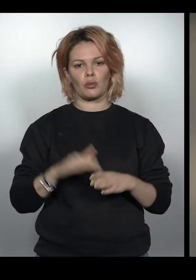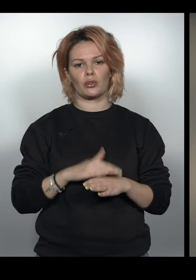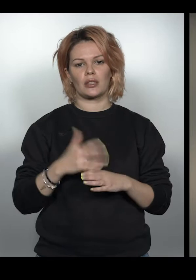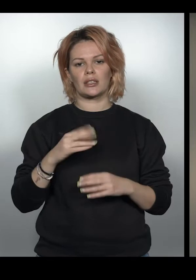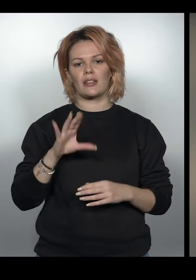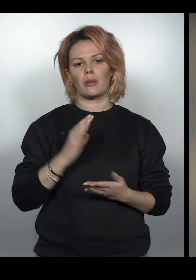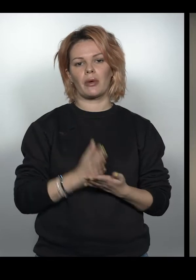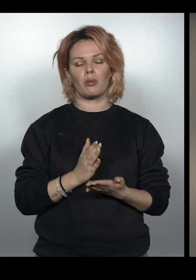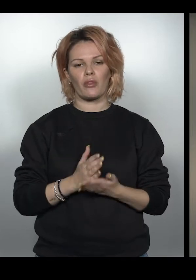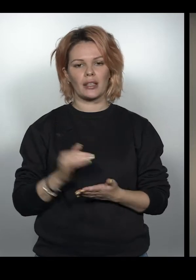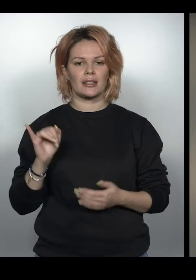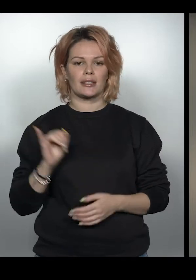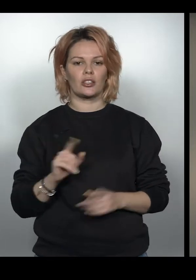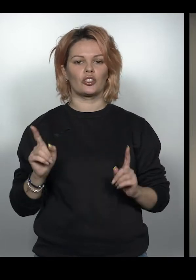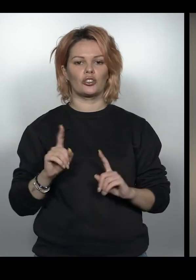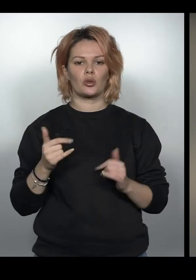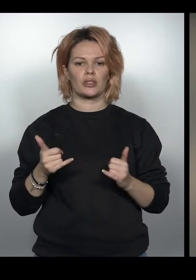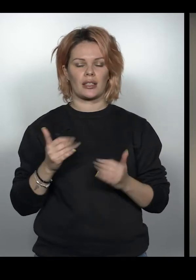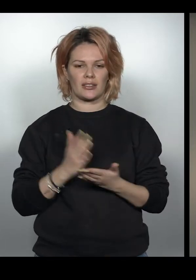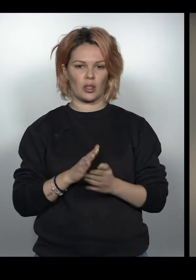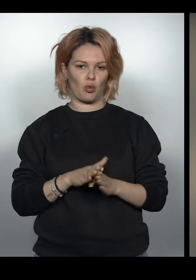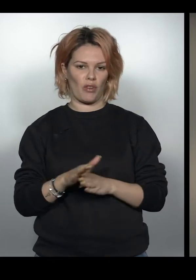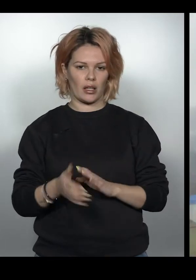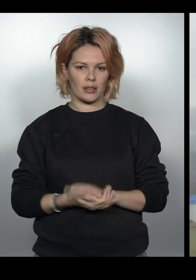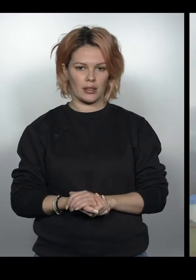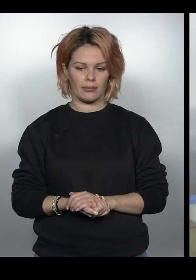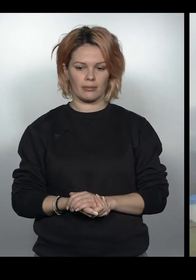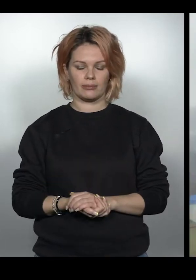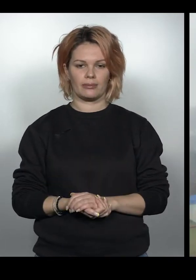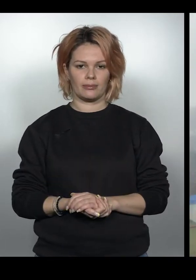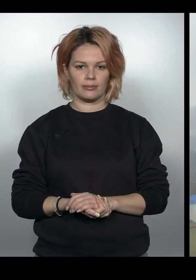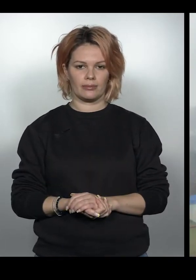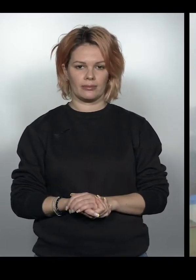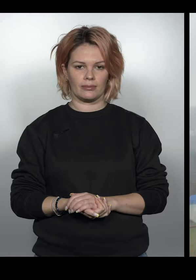будь ласка, де ви перебуваєте і що зараз відбувається?